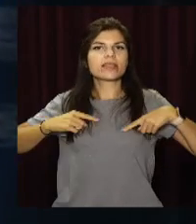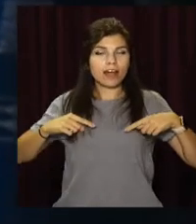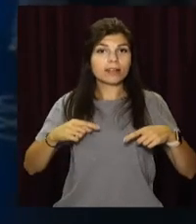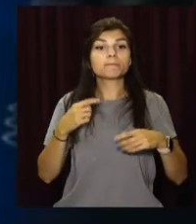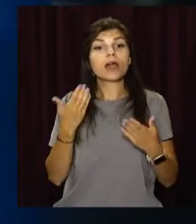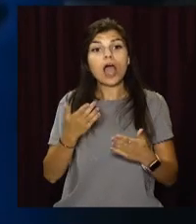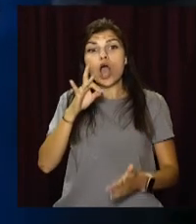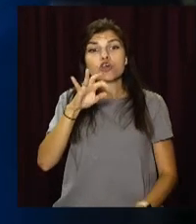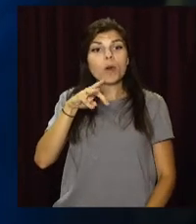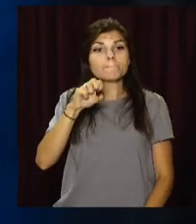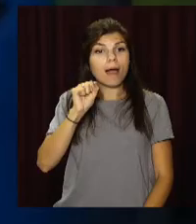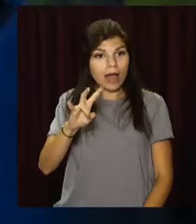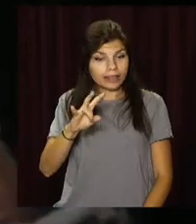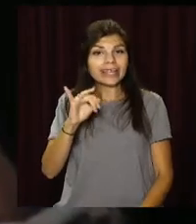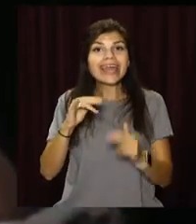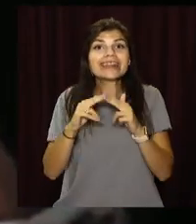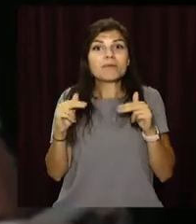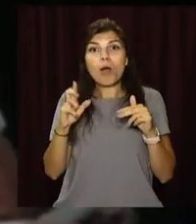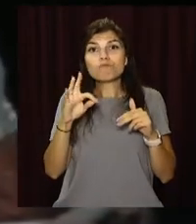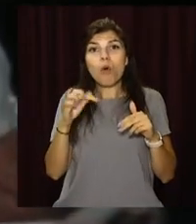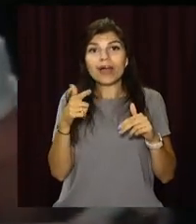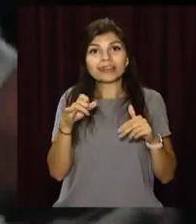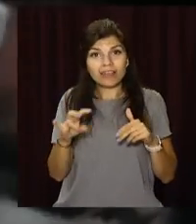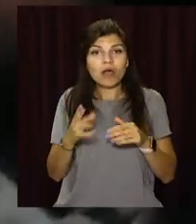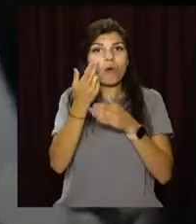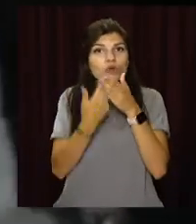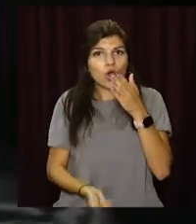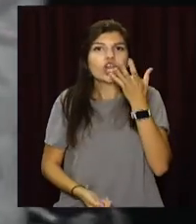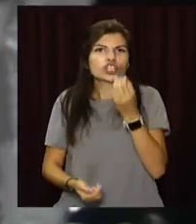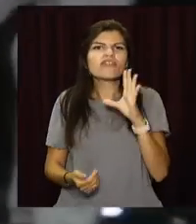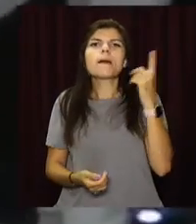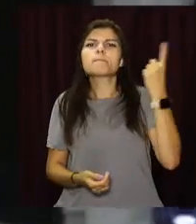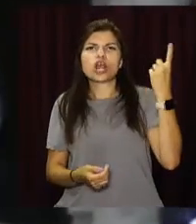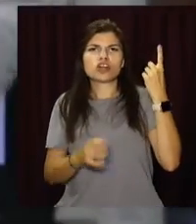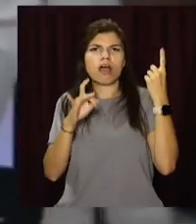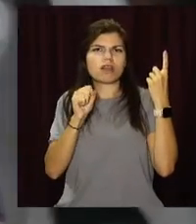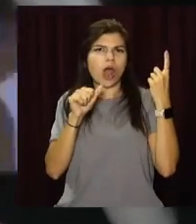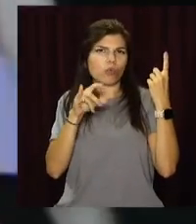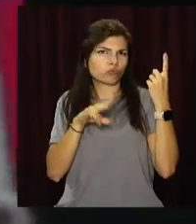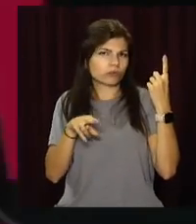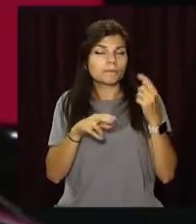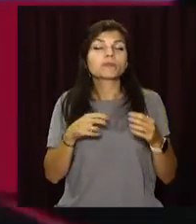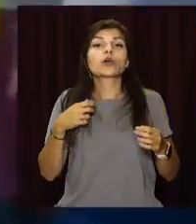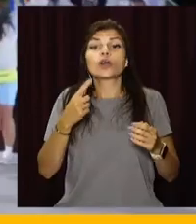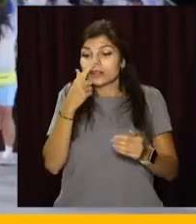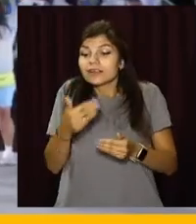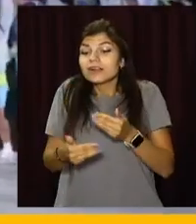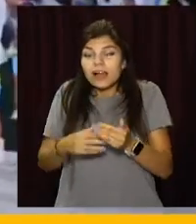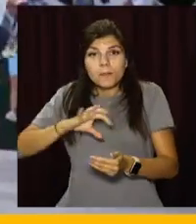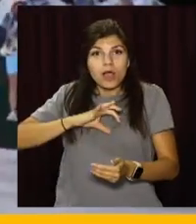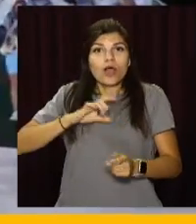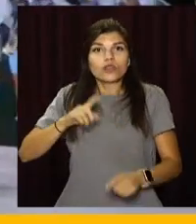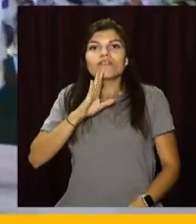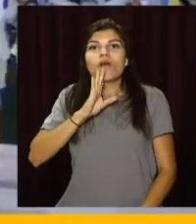ось Роман Свічкар та дніпрянин Богдан Нікішин програли ще в першому раунді. За крок до медалі зупинилася і